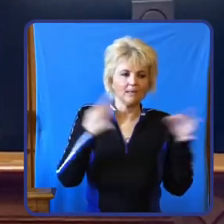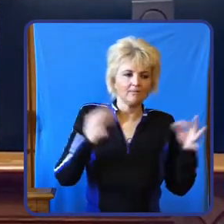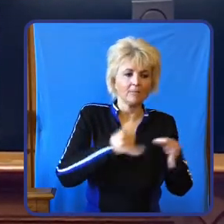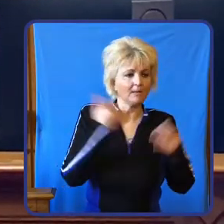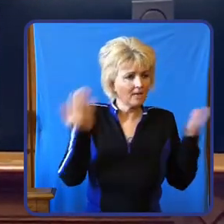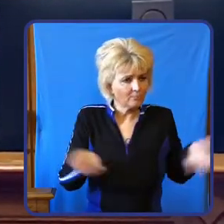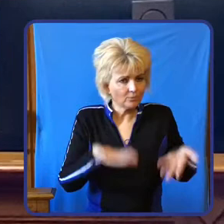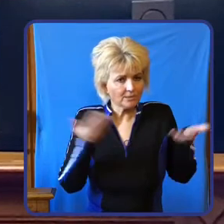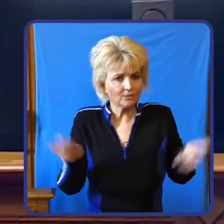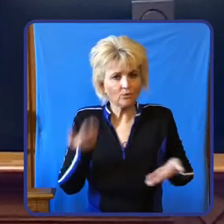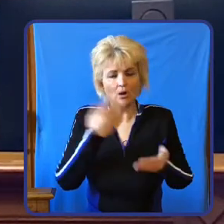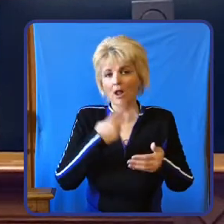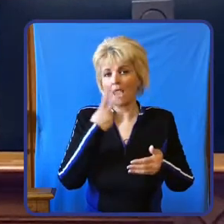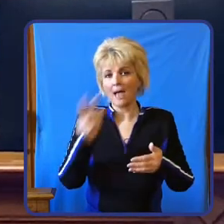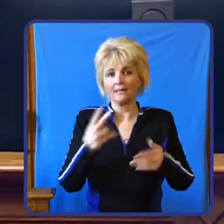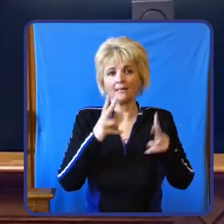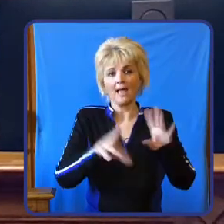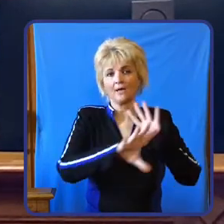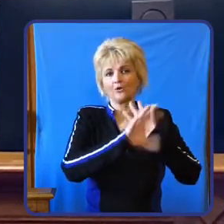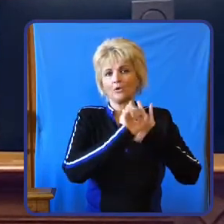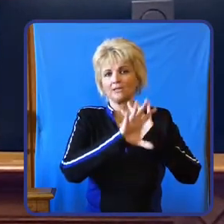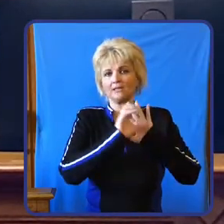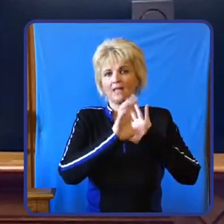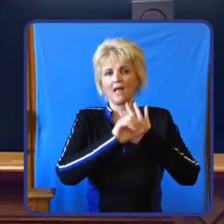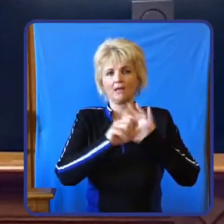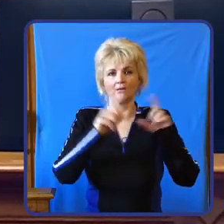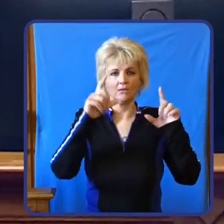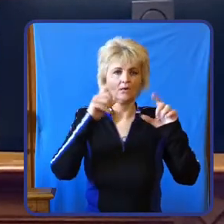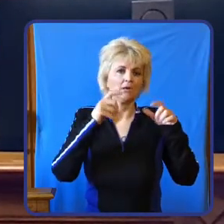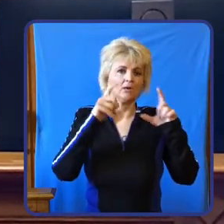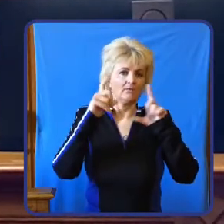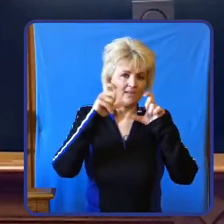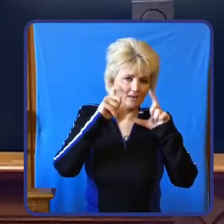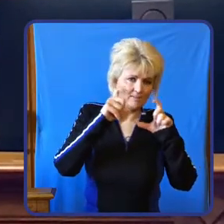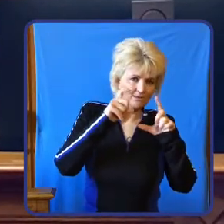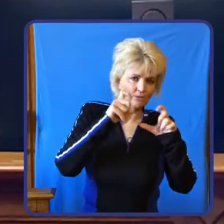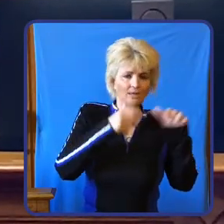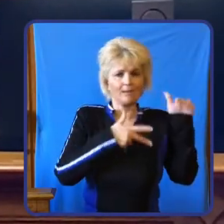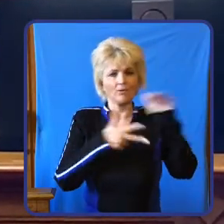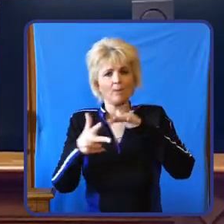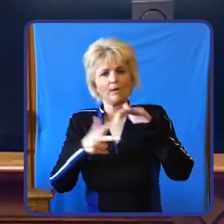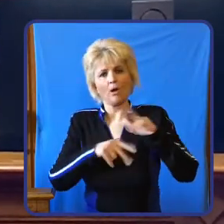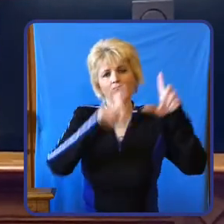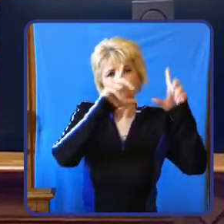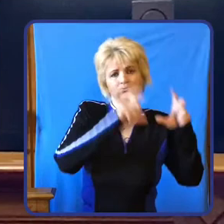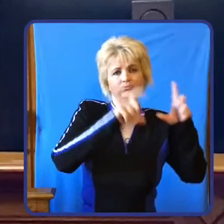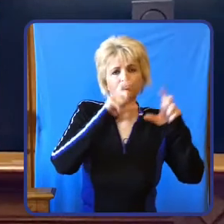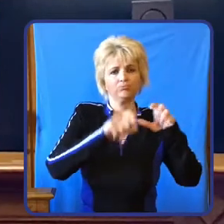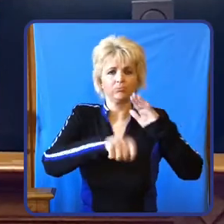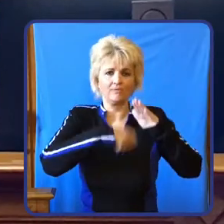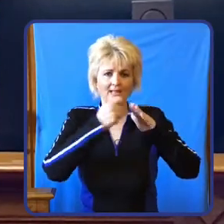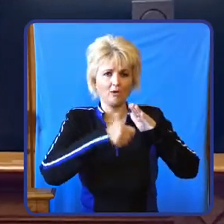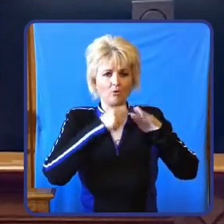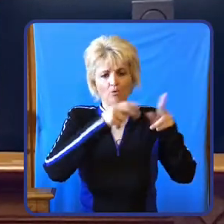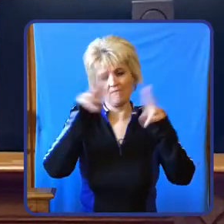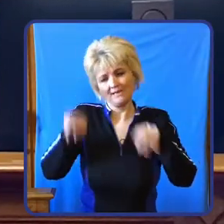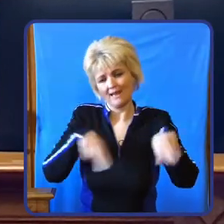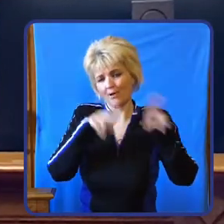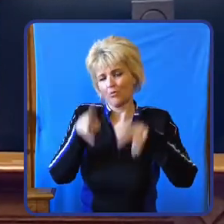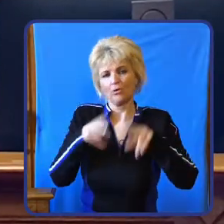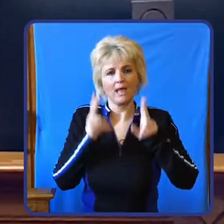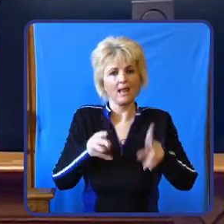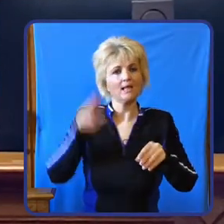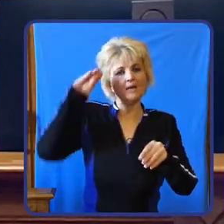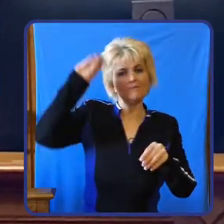hogyha ilyet lát, akkor rögzítse. Mindenkinek ott van egy kamera, egy fényképezőgép a zsebében, a telefonja formájában, úgyhogy egy